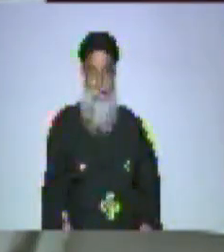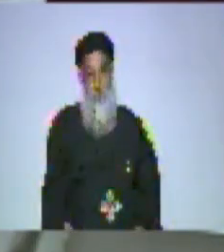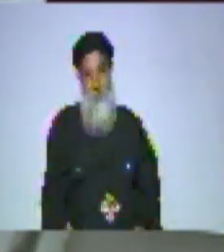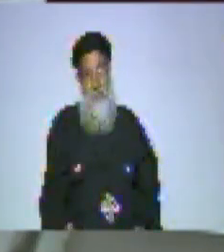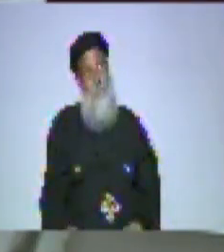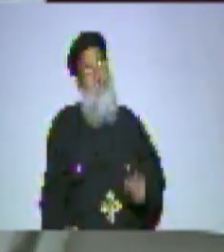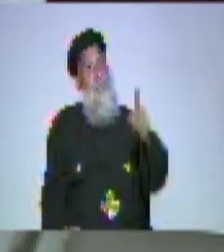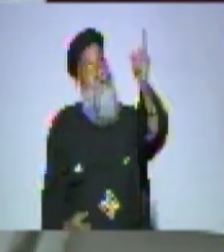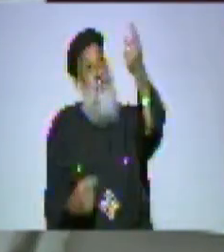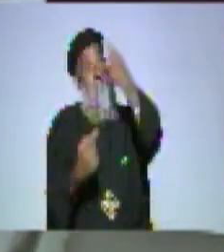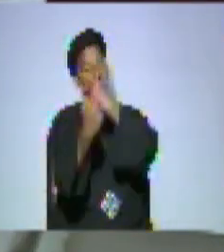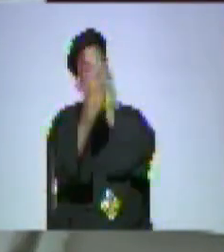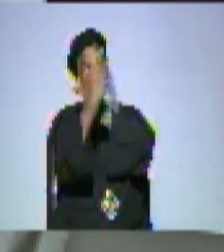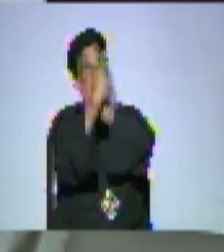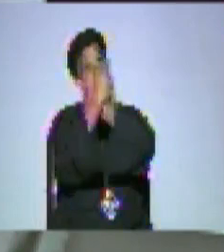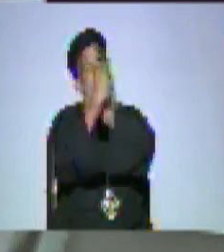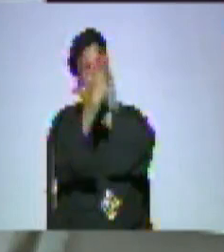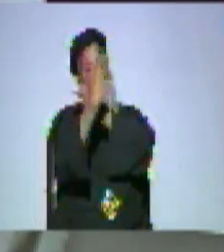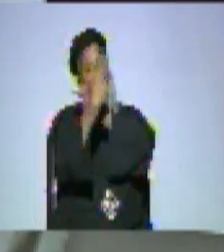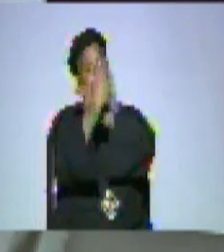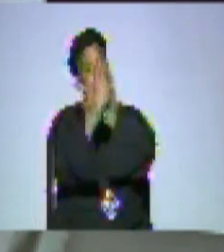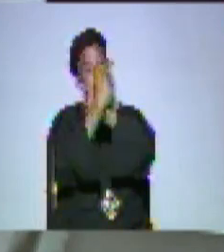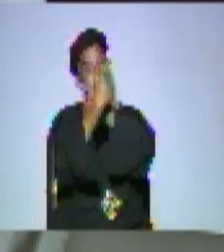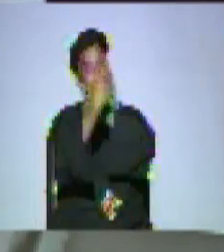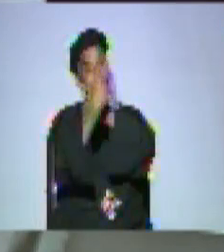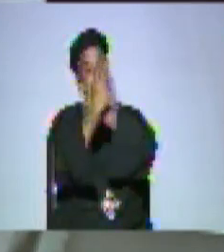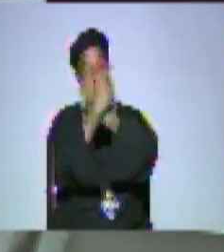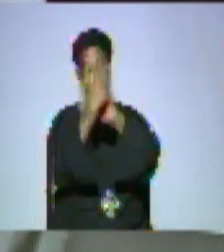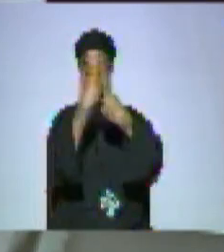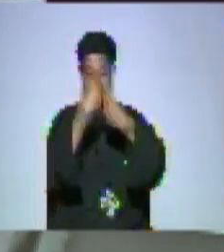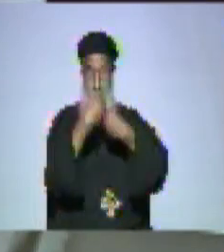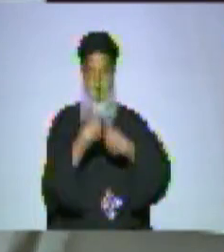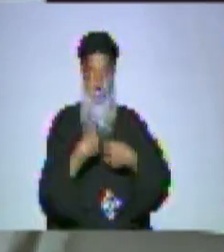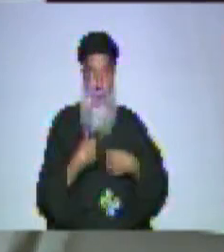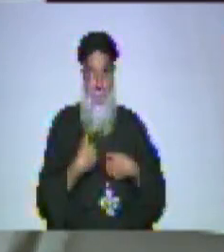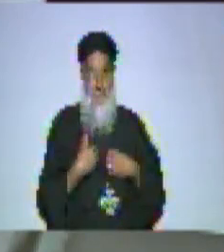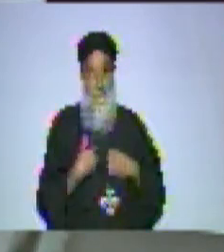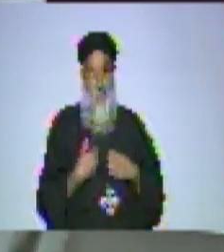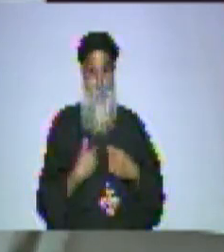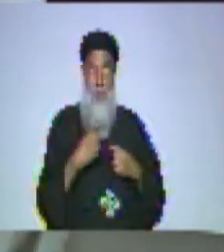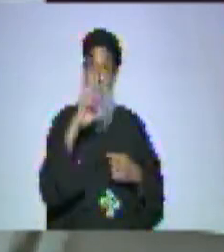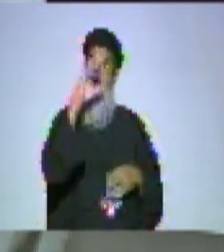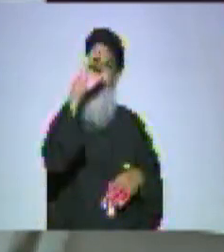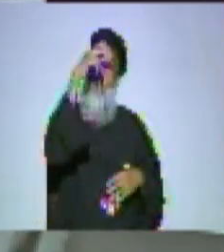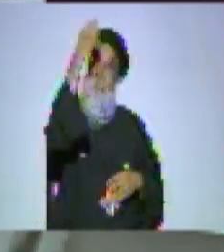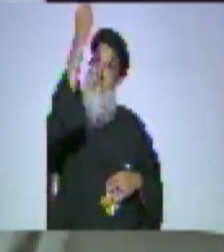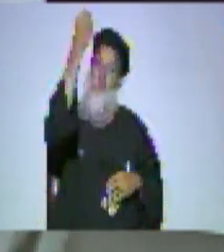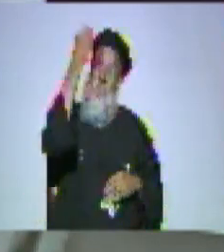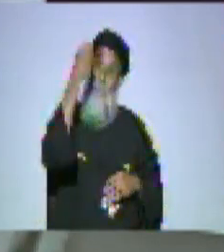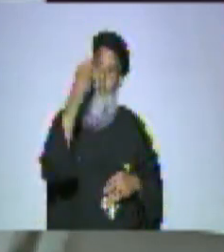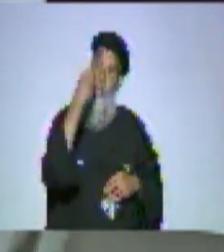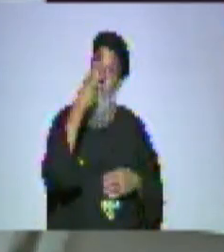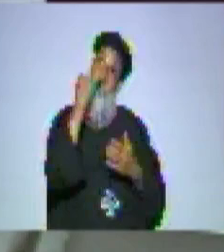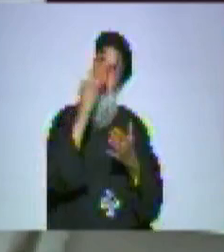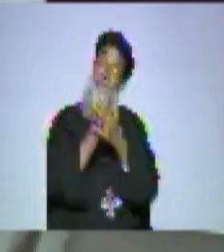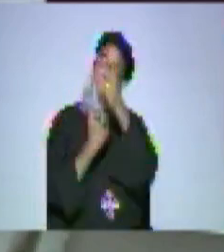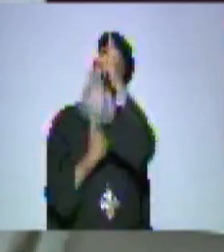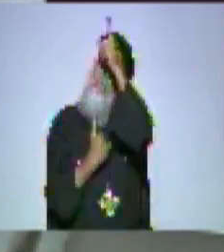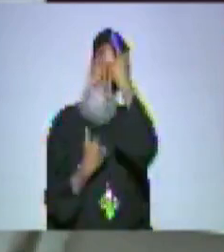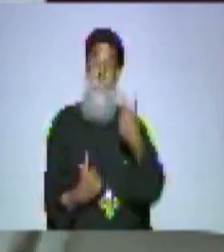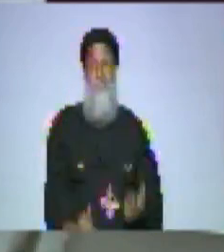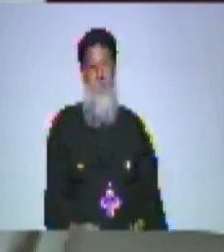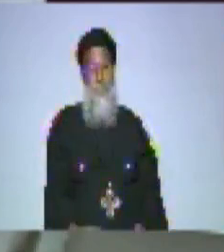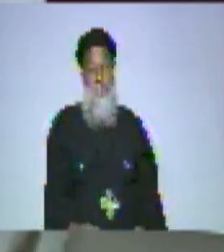ارشاد ربنا في التدبير لان التدبير يخص المستقبل ما حدش يعرف المستقبل غير